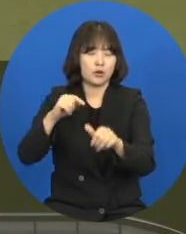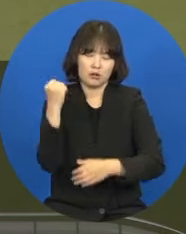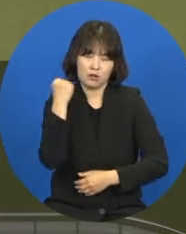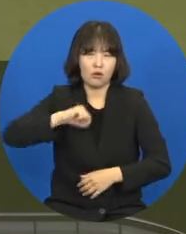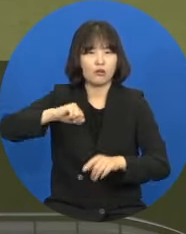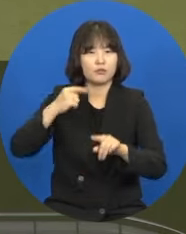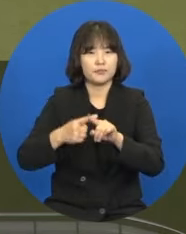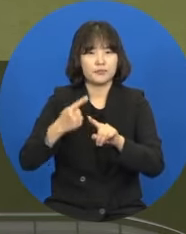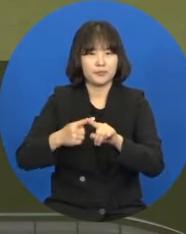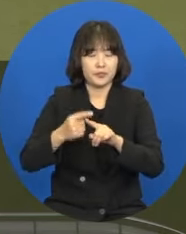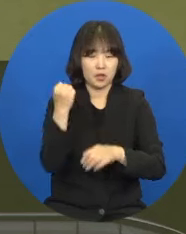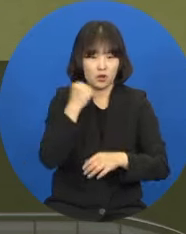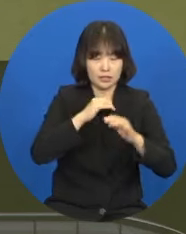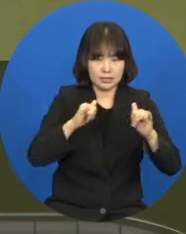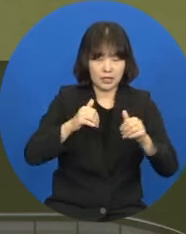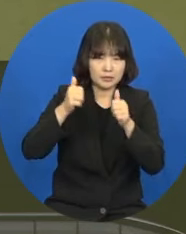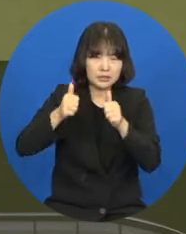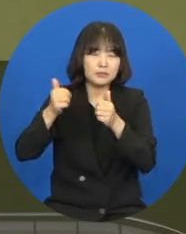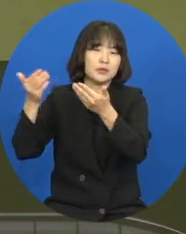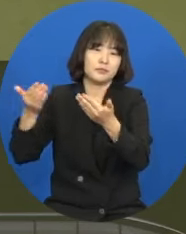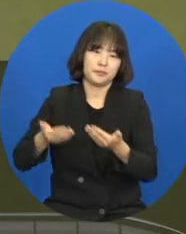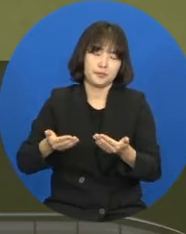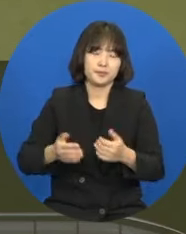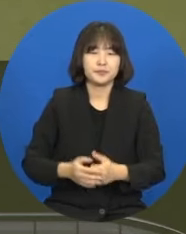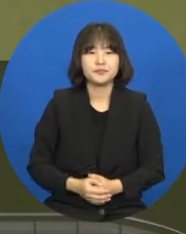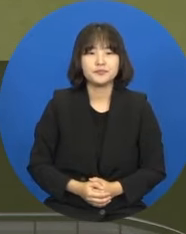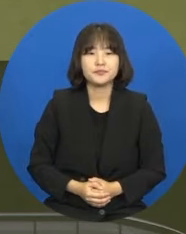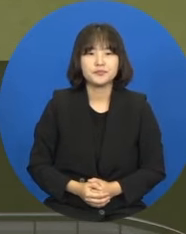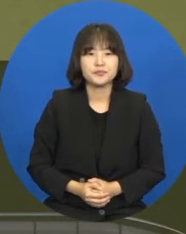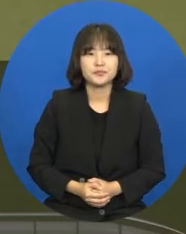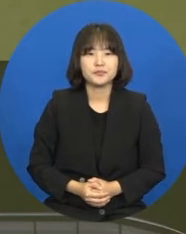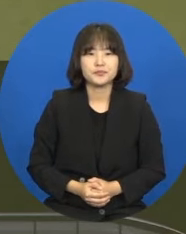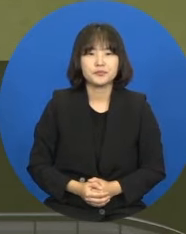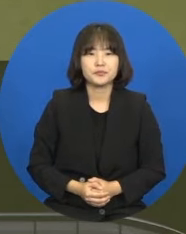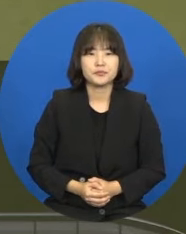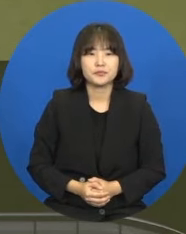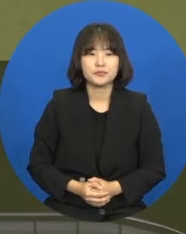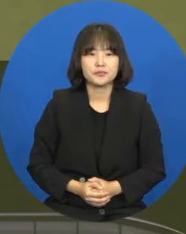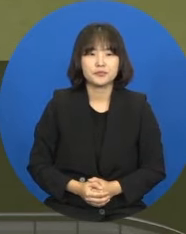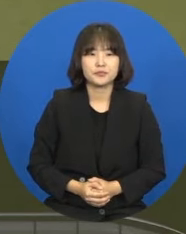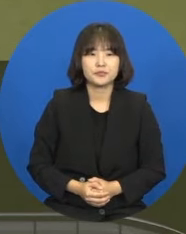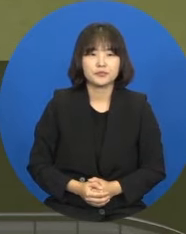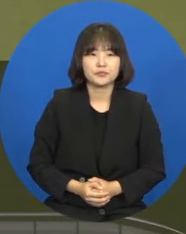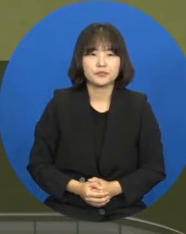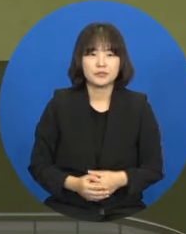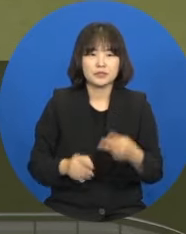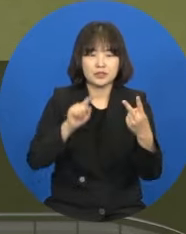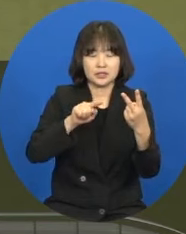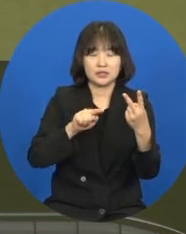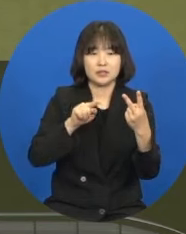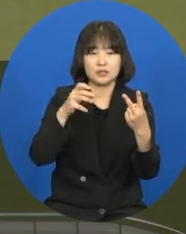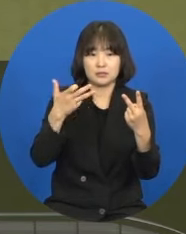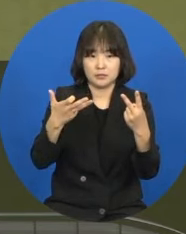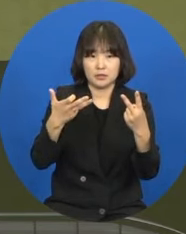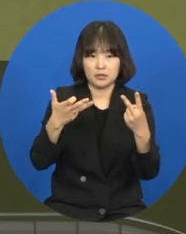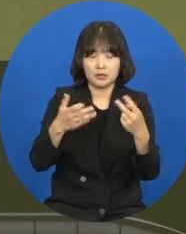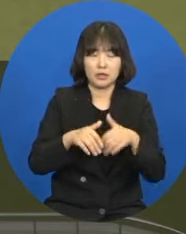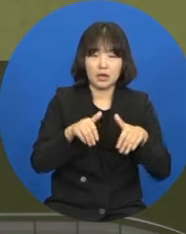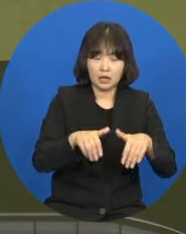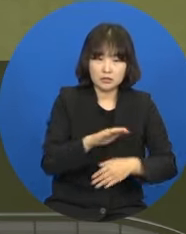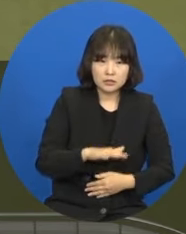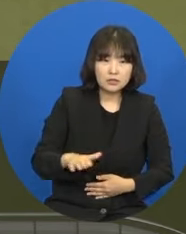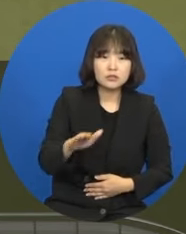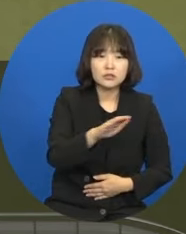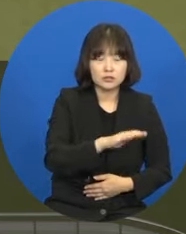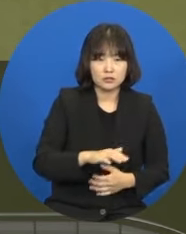거역하는 것입니다 거역하는 사람은 심판을 받게 될 것입니다 베드로전서 2장 18절입니다 하인으로 있는 여러분 극기 두려운 마음으로